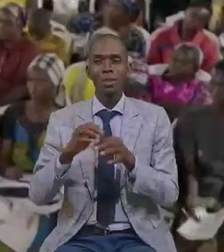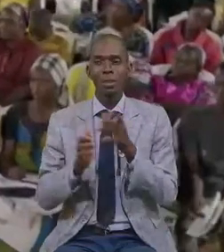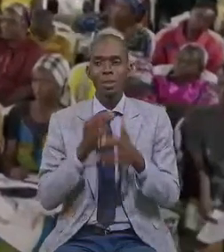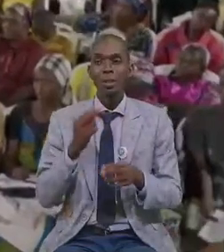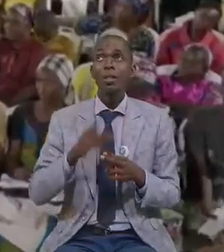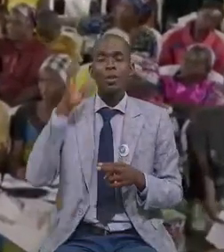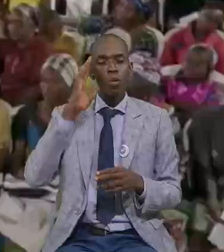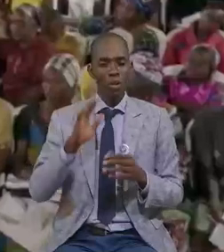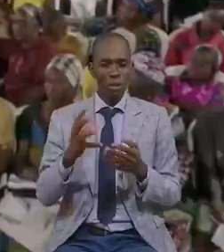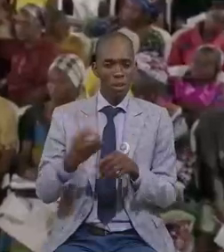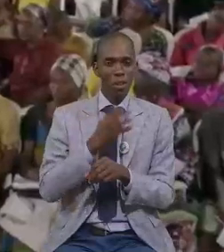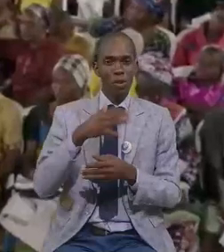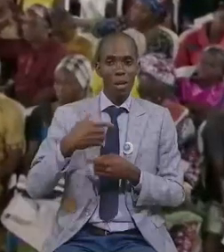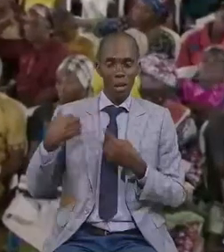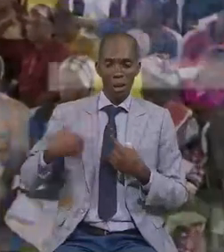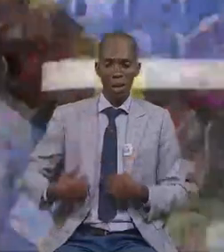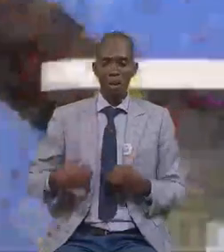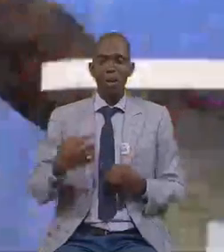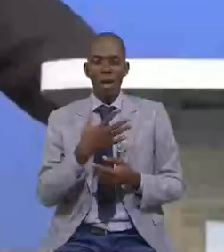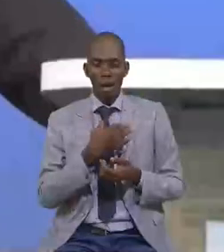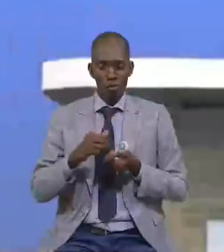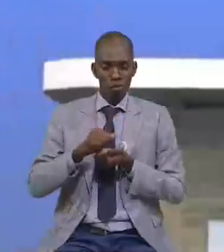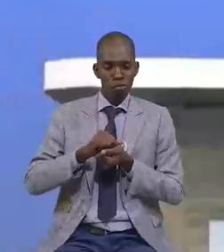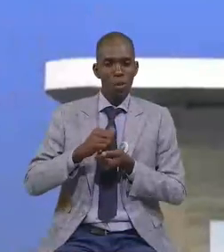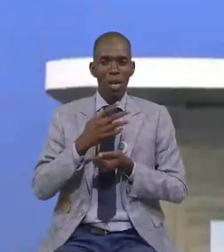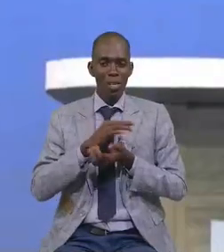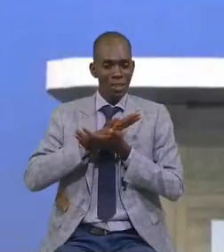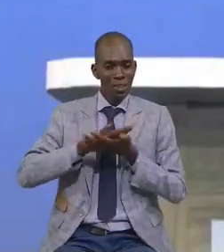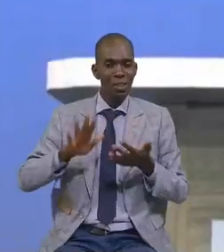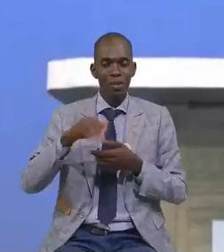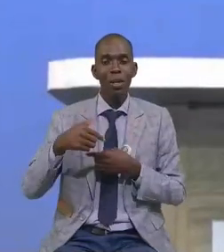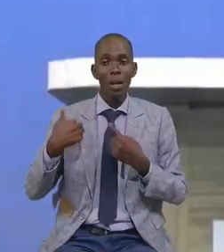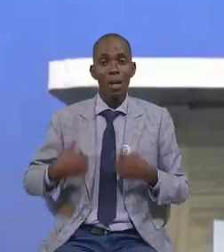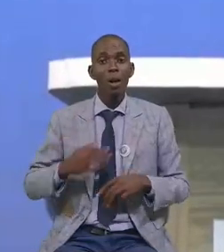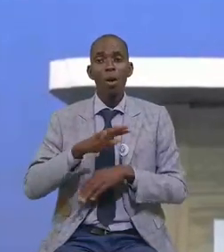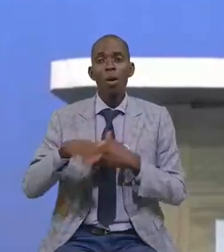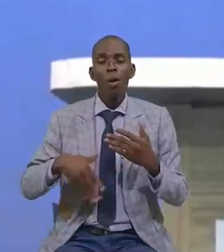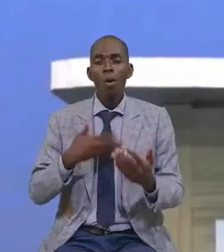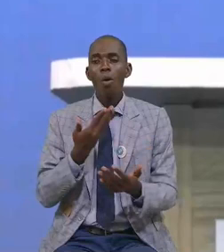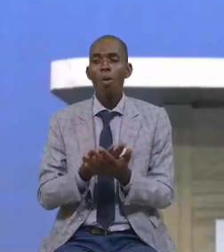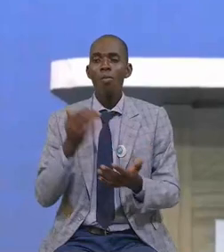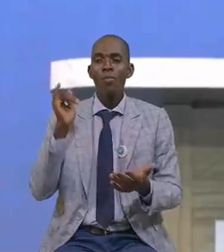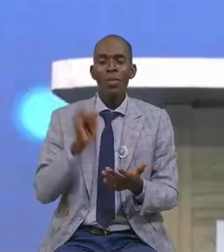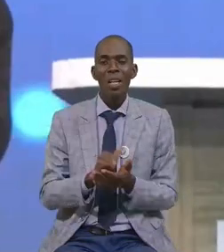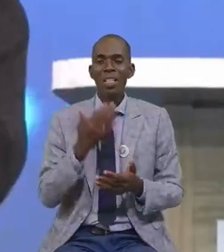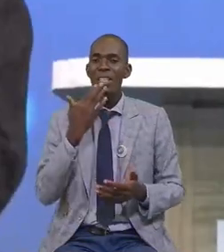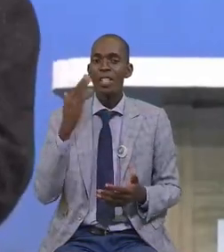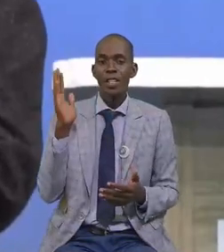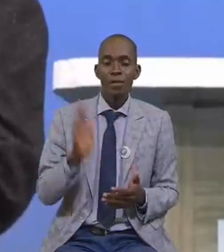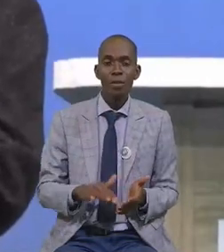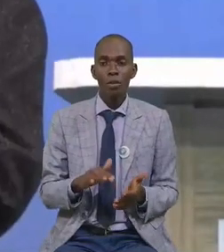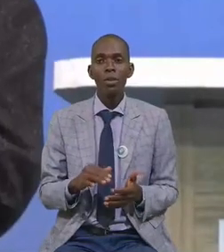votre cœur, oui, transformer votre cœur. Il va purifier votre cœur. Et tout le